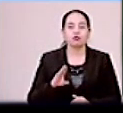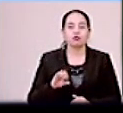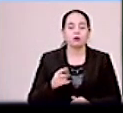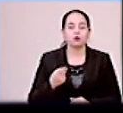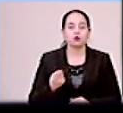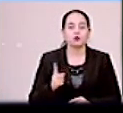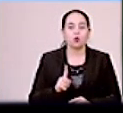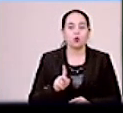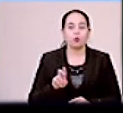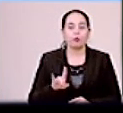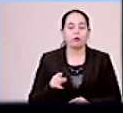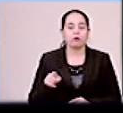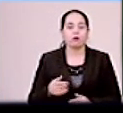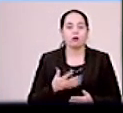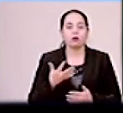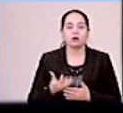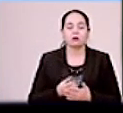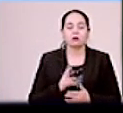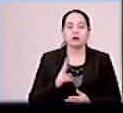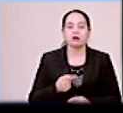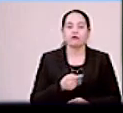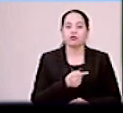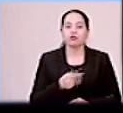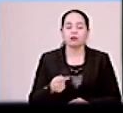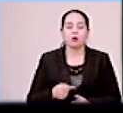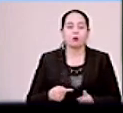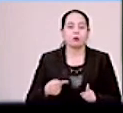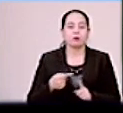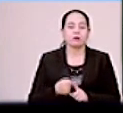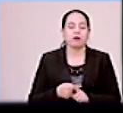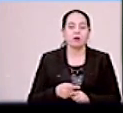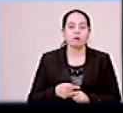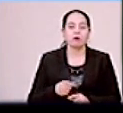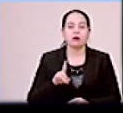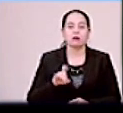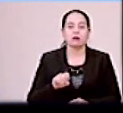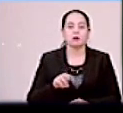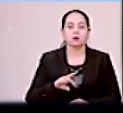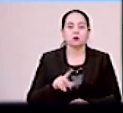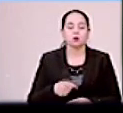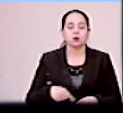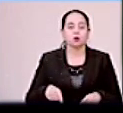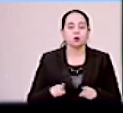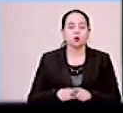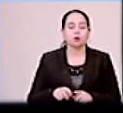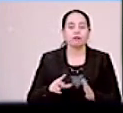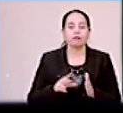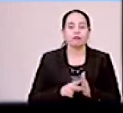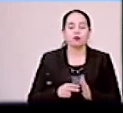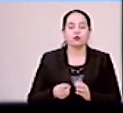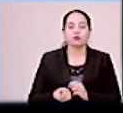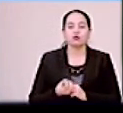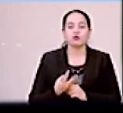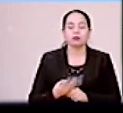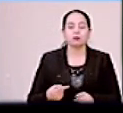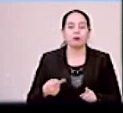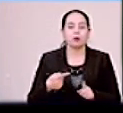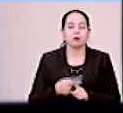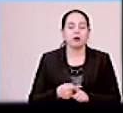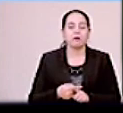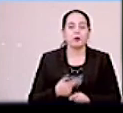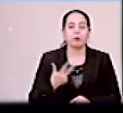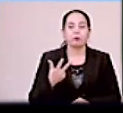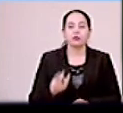его найти, нужно к вычитаемому прибавить разность, то есть 8 четырнадцатых прибавляем